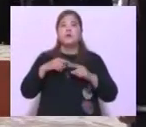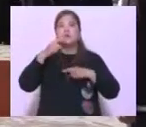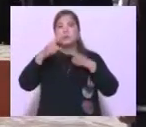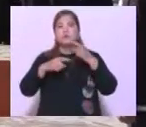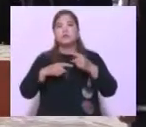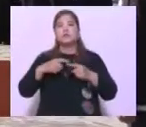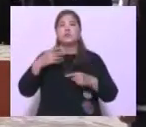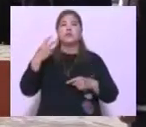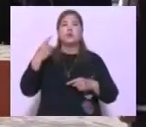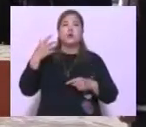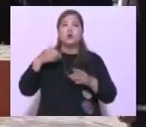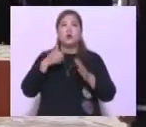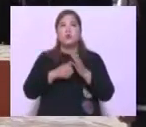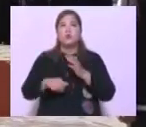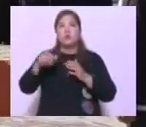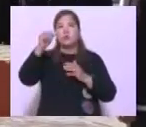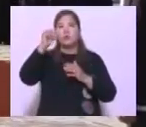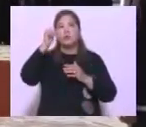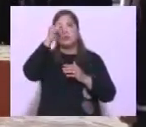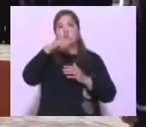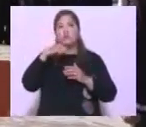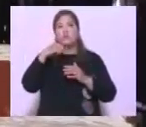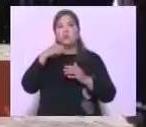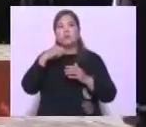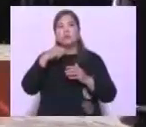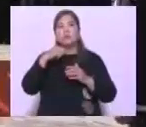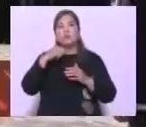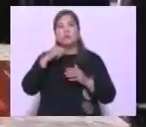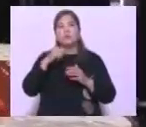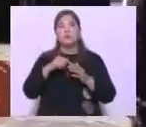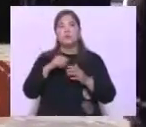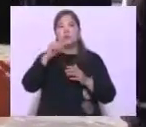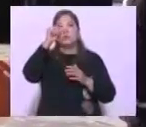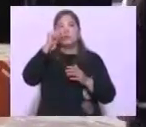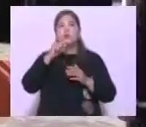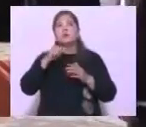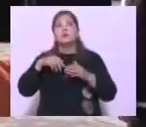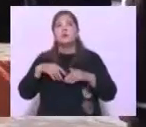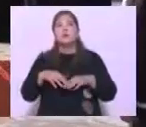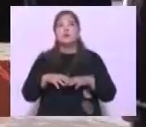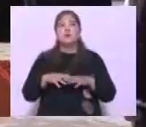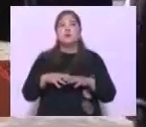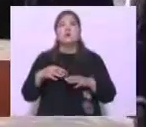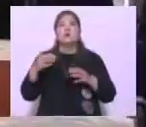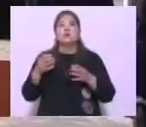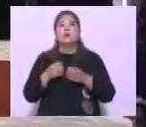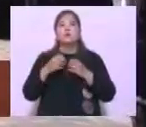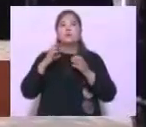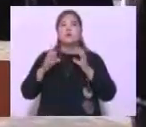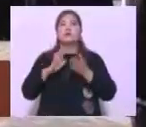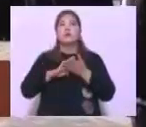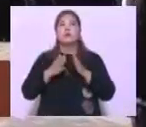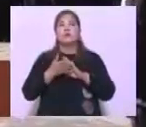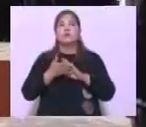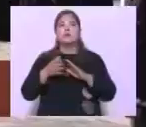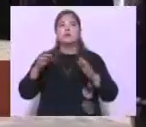полгода устроиться в данную войсковую часть по контракту. То есть не как солдат срочной службы, а как военнослужащий по контракту.